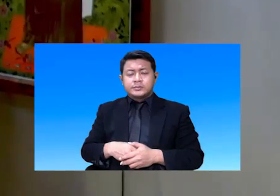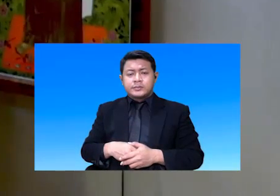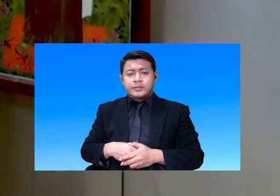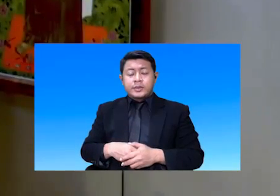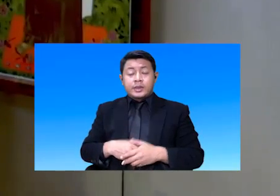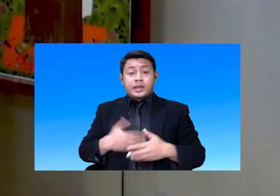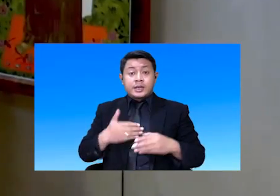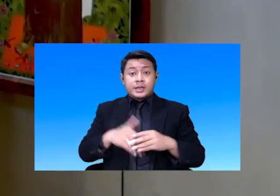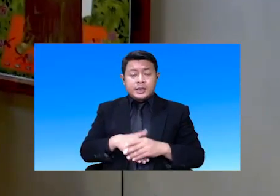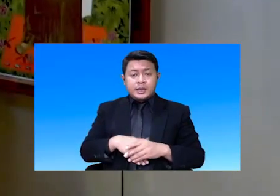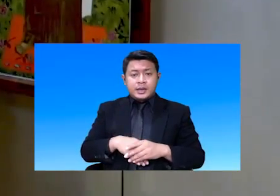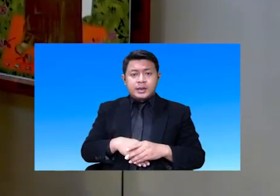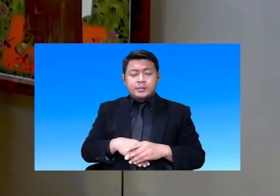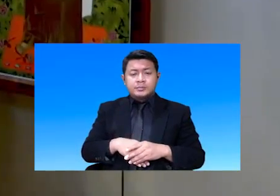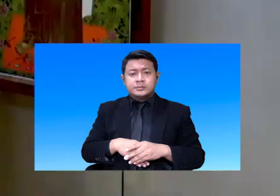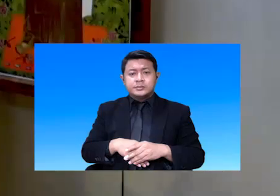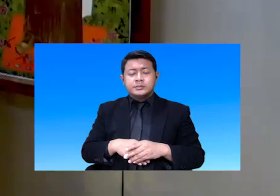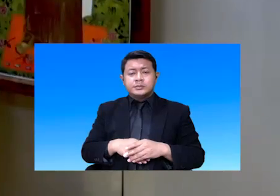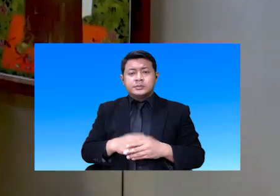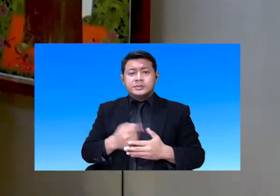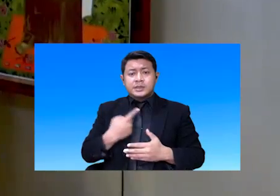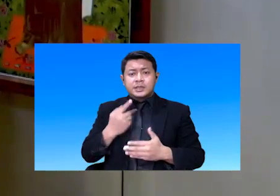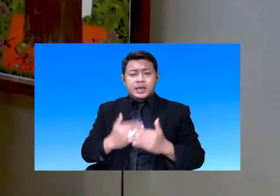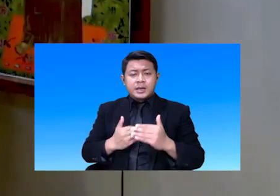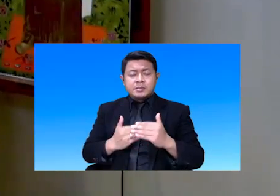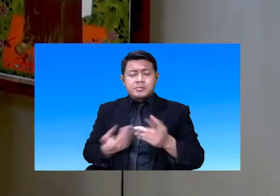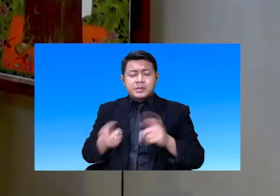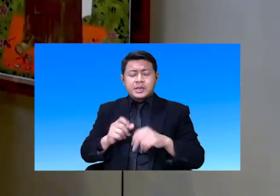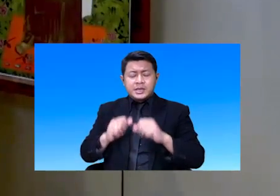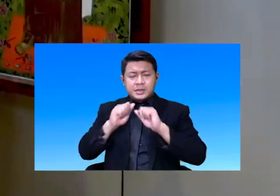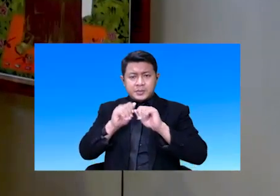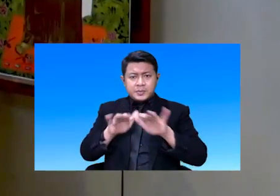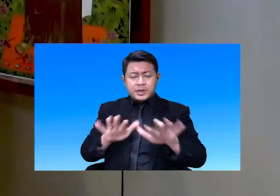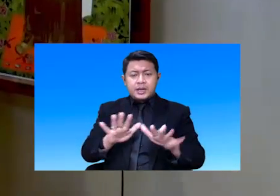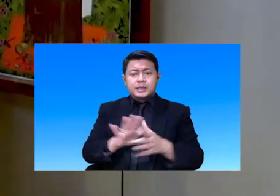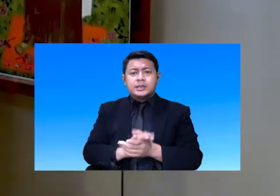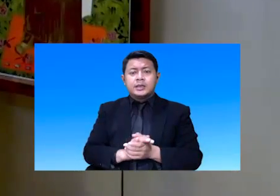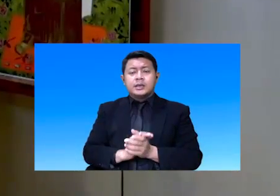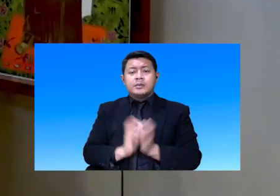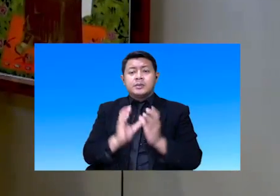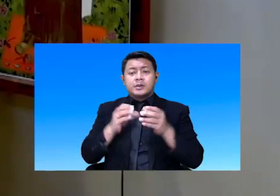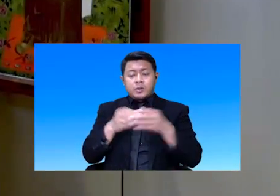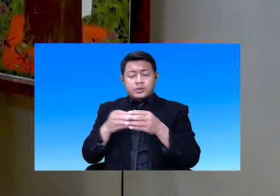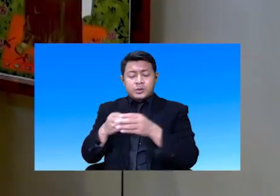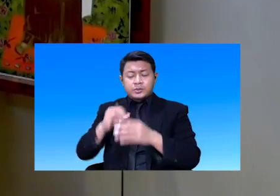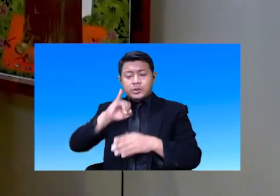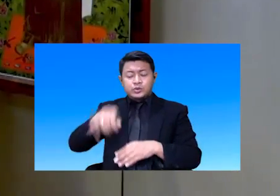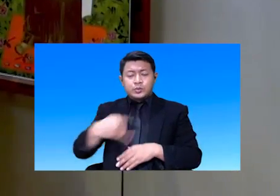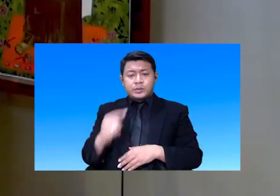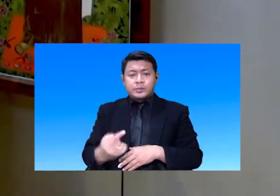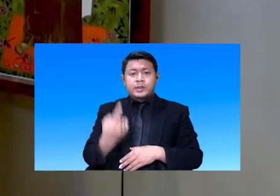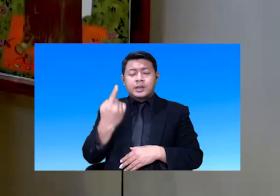inilah yang menentukan kualitas. Demikian juga di dalam konteks kita semakin menjadi berkat